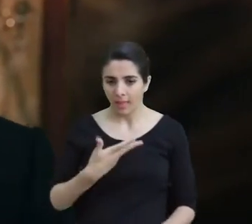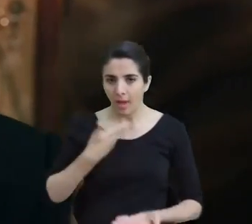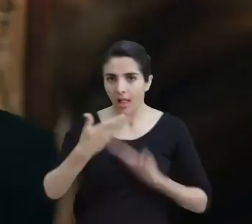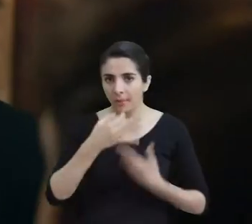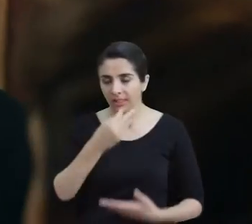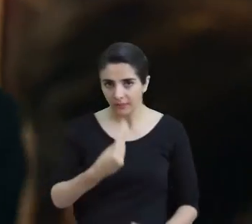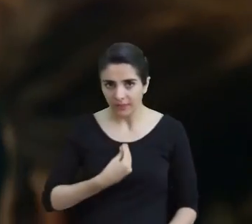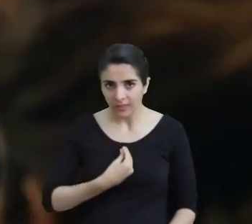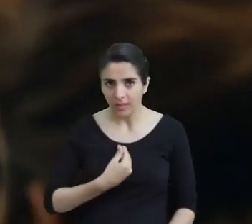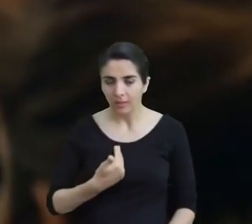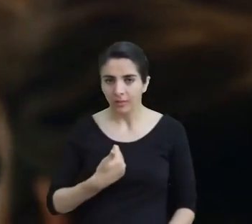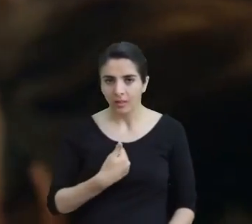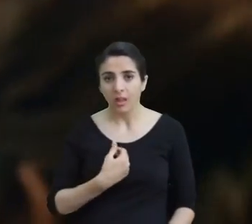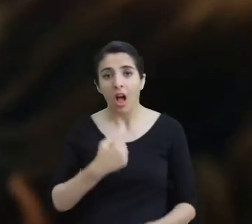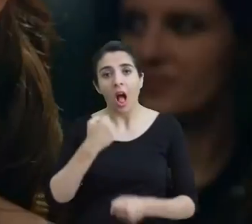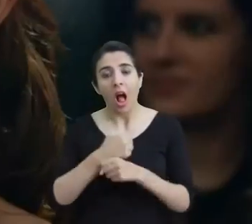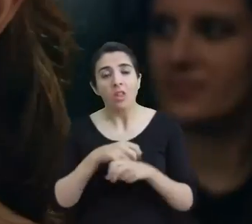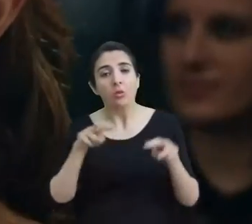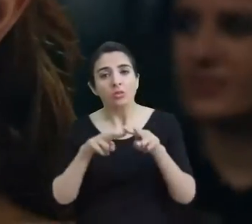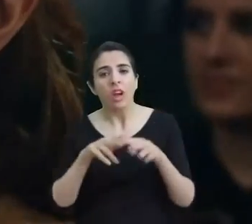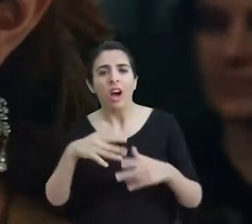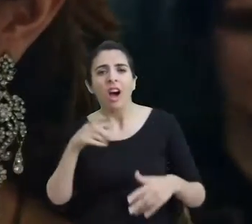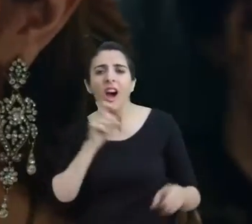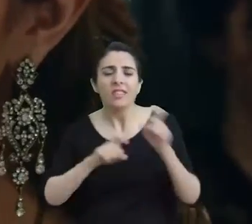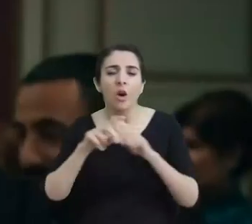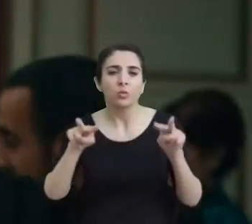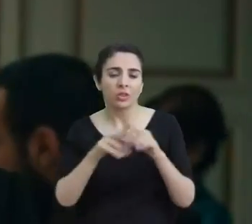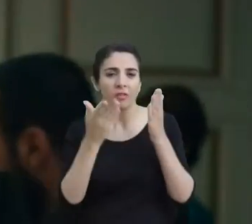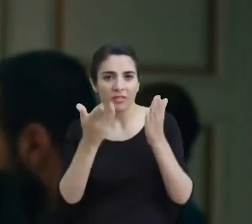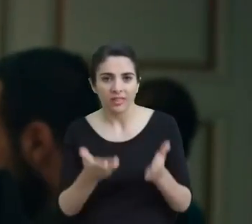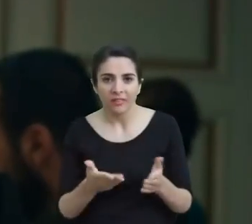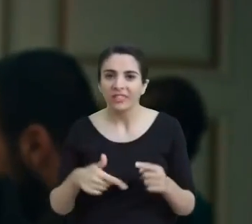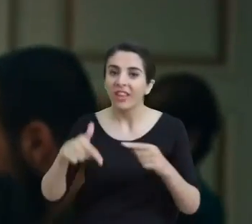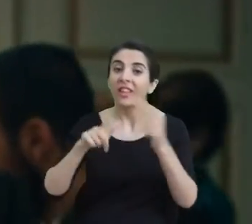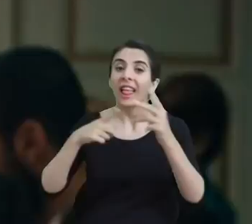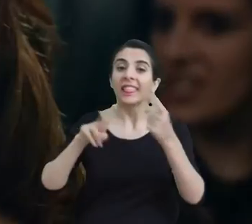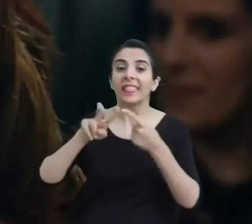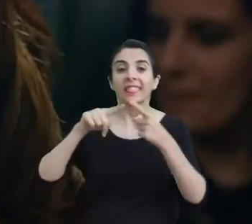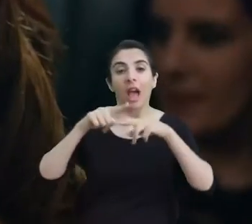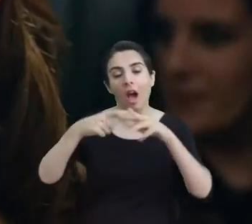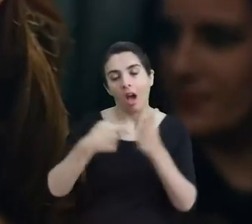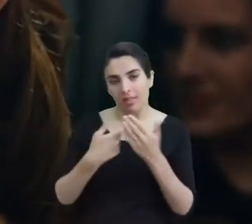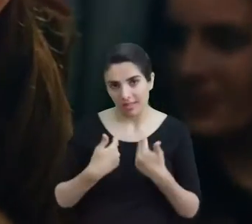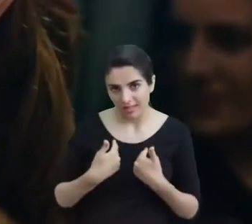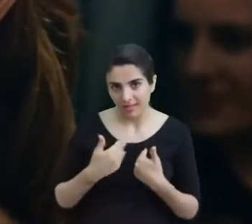Kendimi tanıtmama izin verin. Ben... Galata Müşir Sakar Mustafa. Filinta.